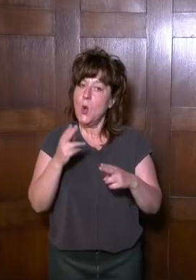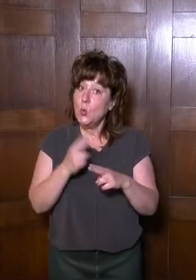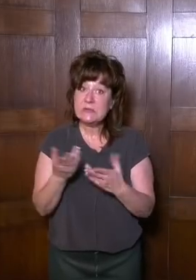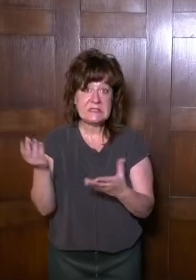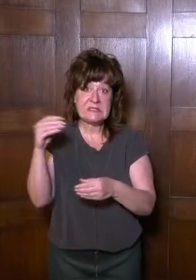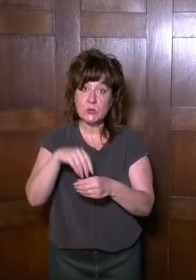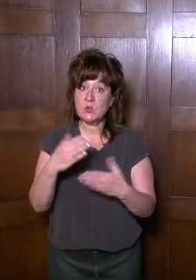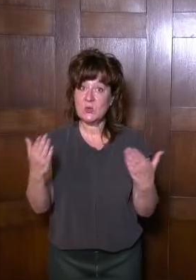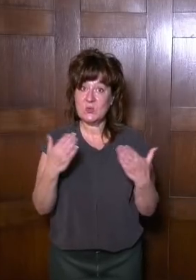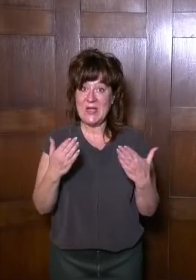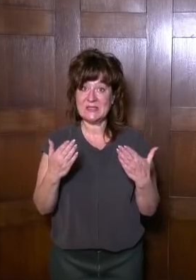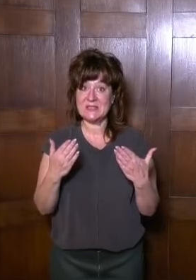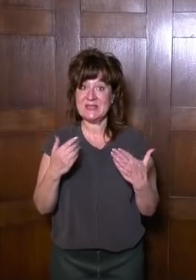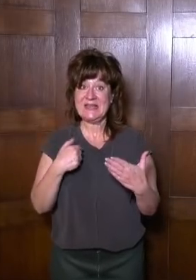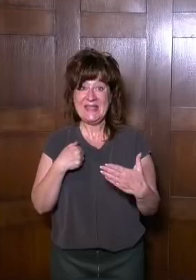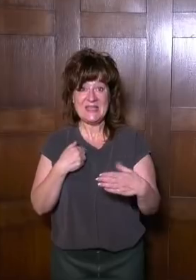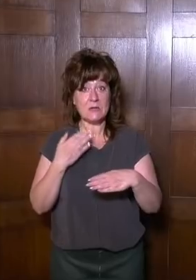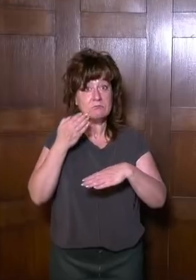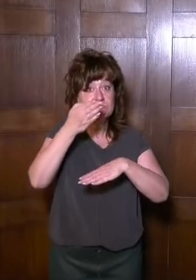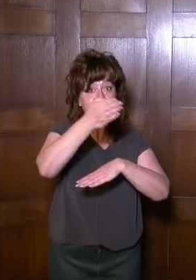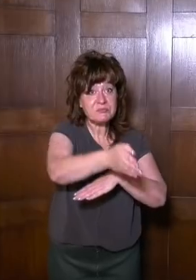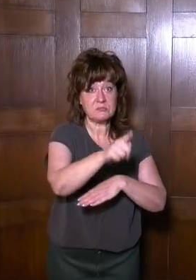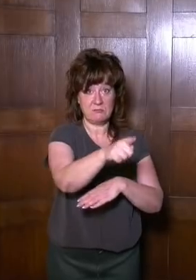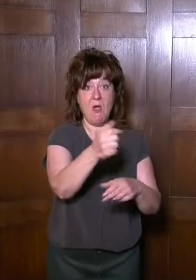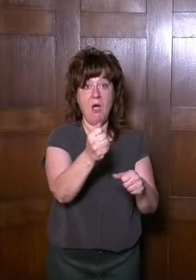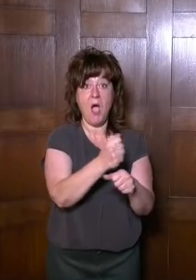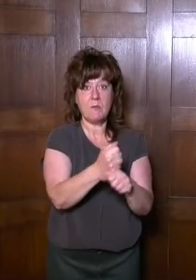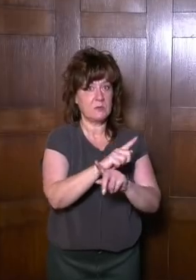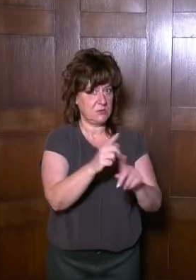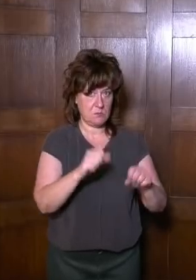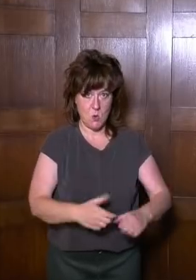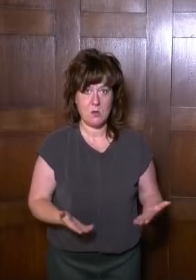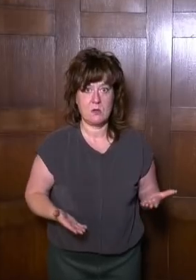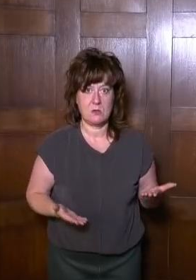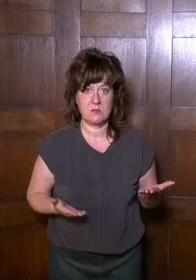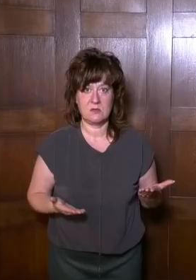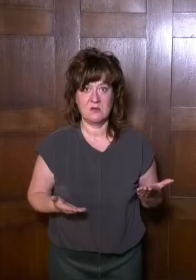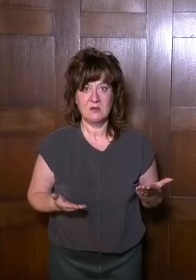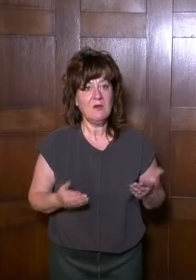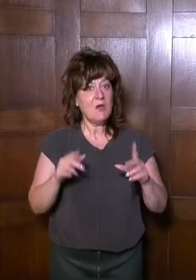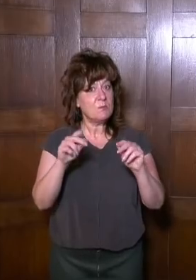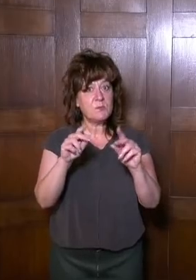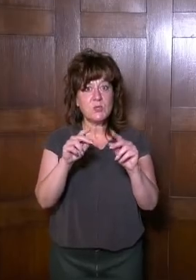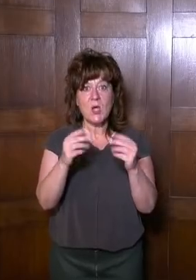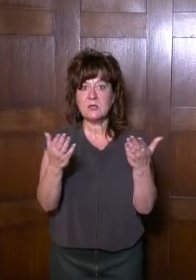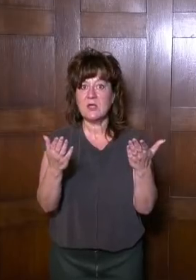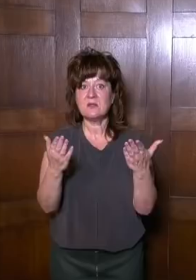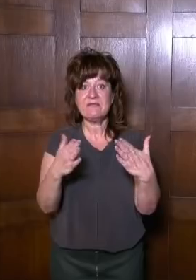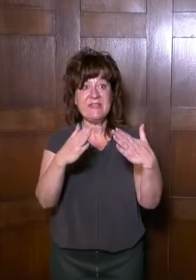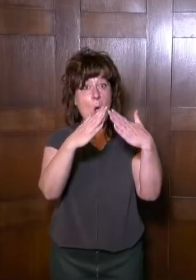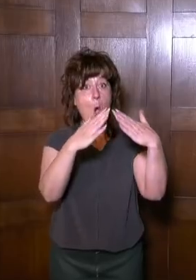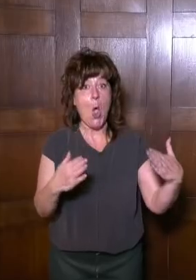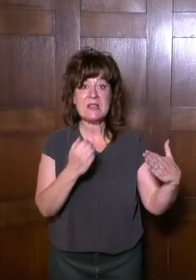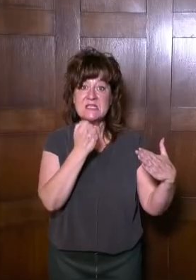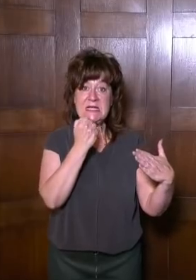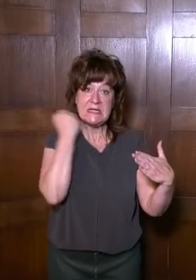noch dazu, die aufsuchende Tätigkeit war praktisch in der Zeit nicht möglich. Das heißt, aus Sicht der häuslichen Gewalt war